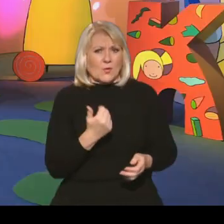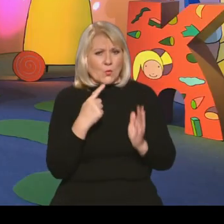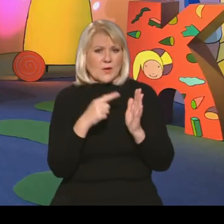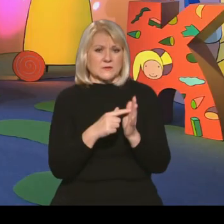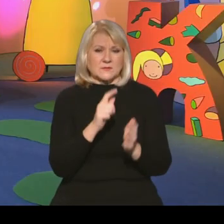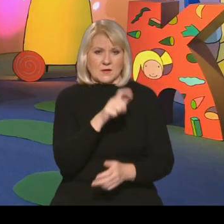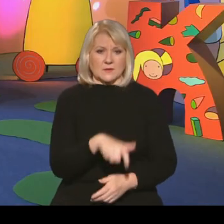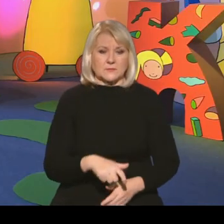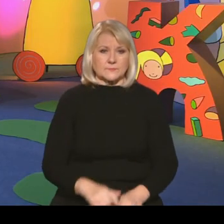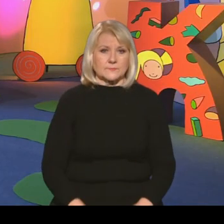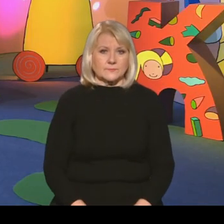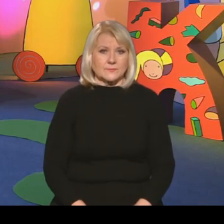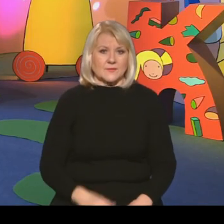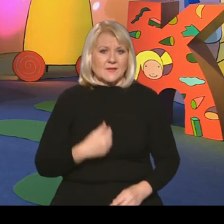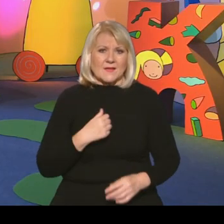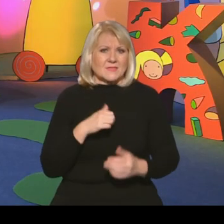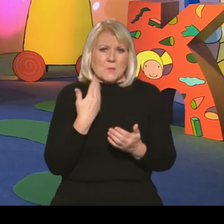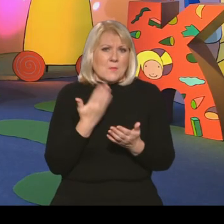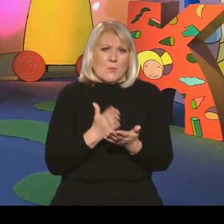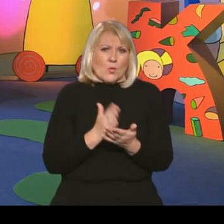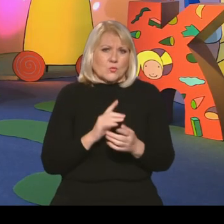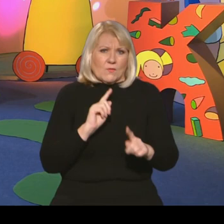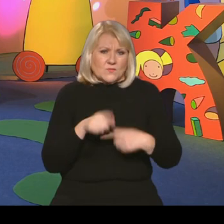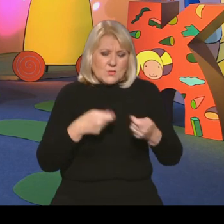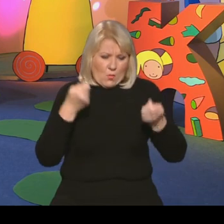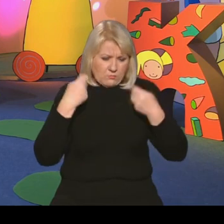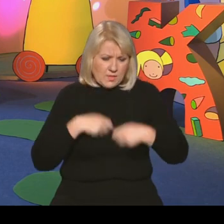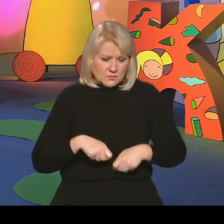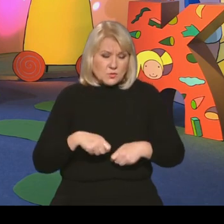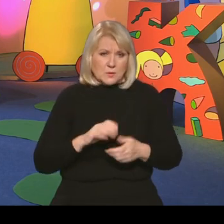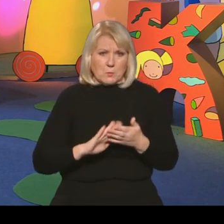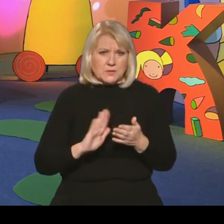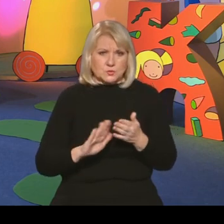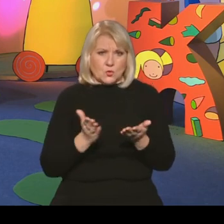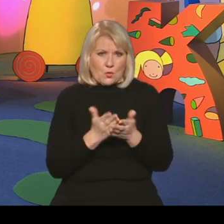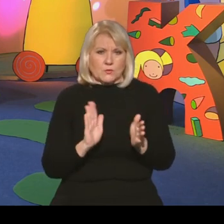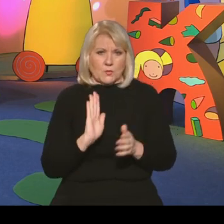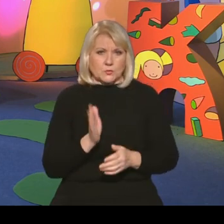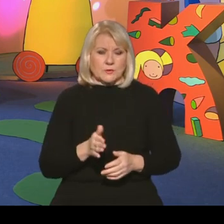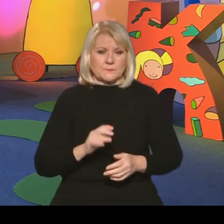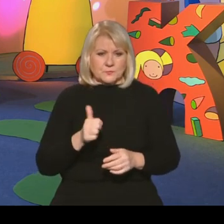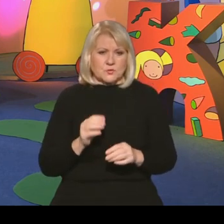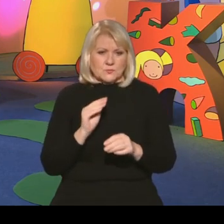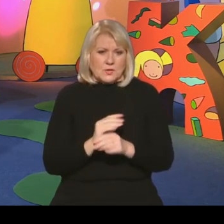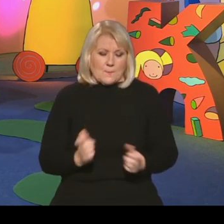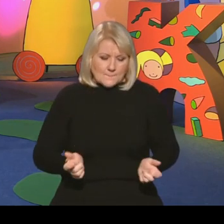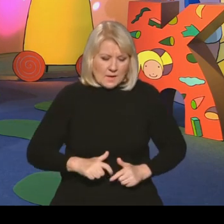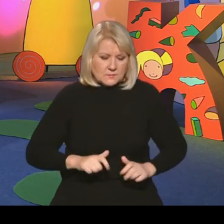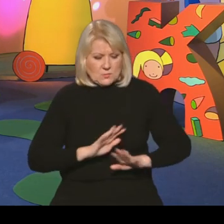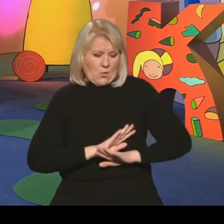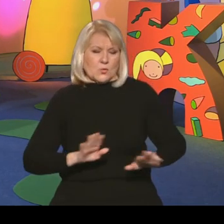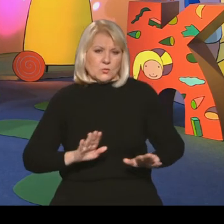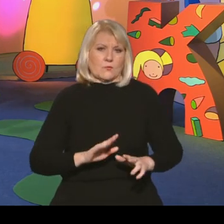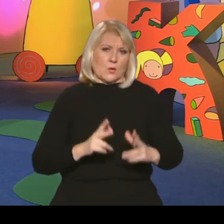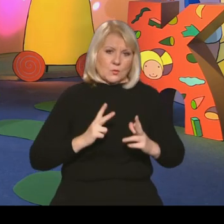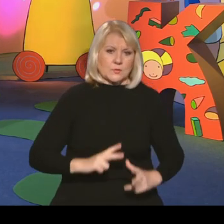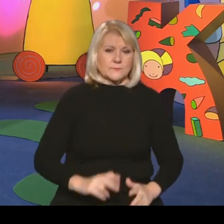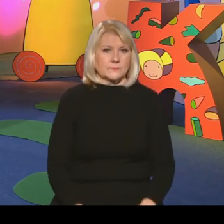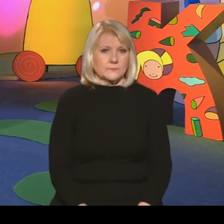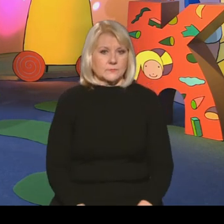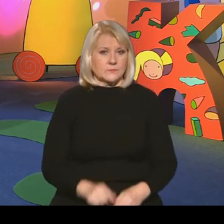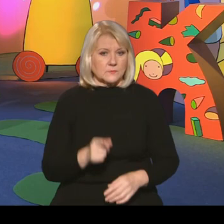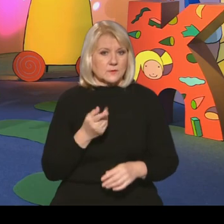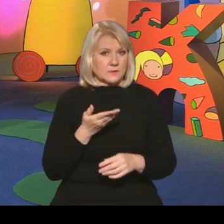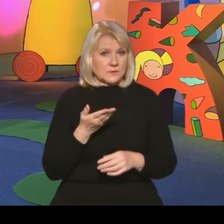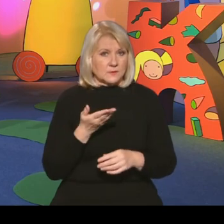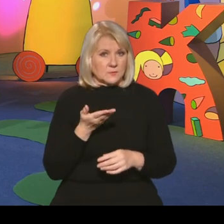nám. Ale já ještě nejsem převlečený, ale budu. Už budu. Počkej, opasek, je to hotovo. Už jsem někdy tady. Byl,